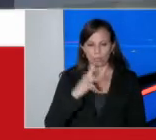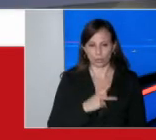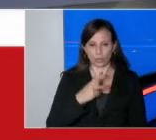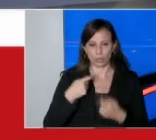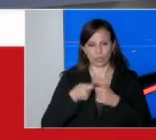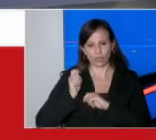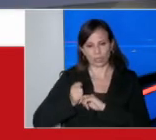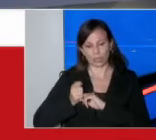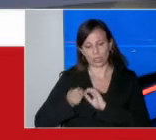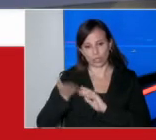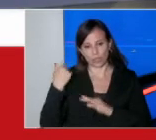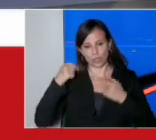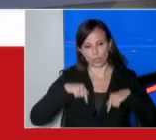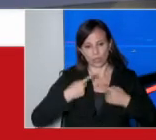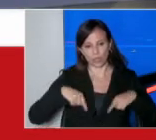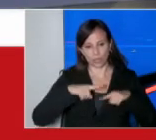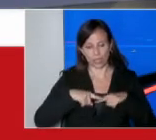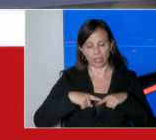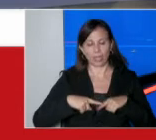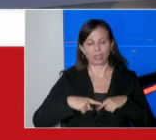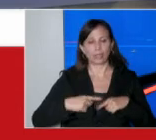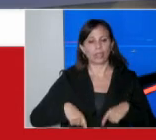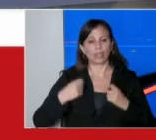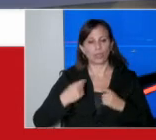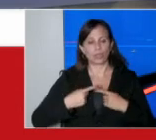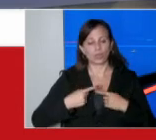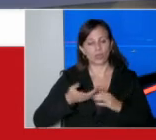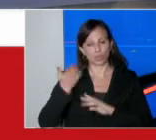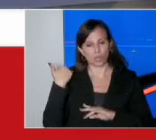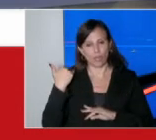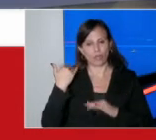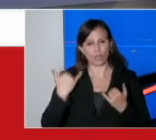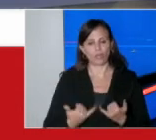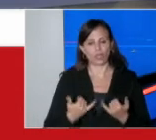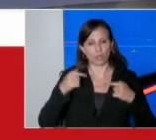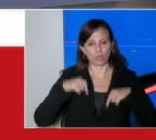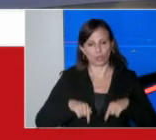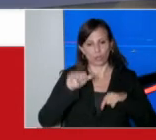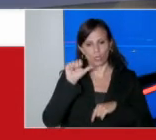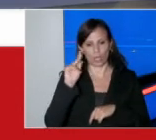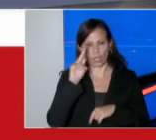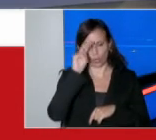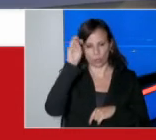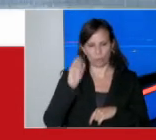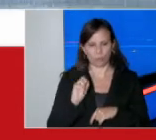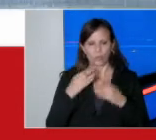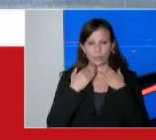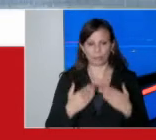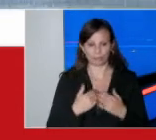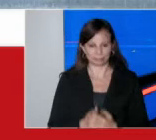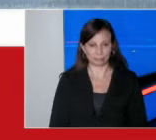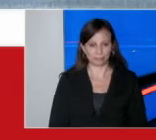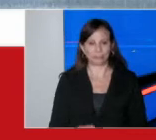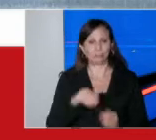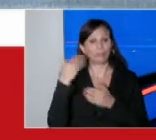לשעבר ויושבת ראש ועדת החינוך לשעבר, וכיום דירקטוריון באקו"ם. שלום, תודה רבה לך. תודה גם לכם. תודה.